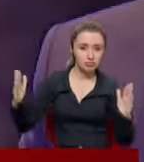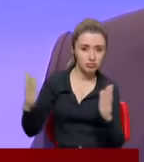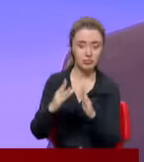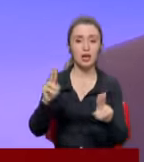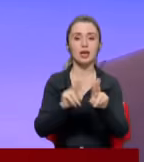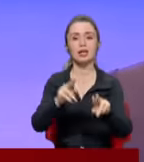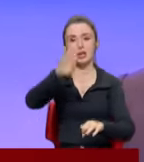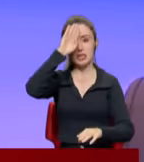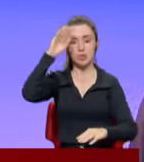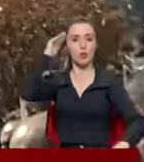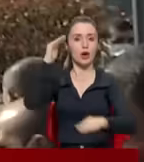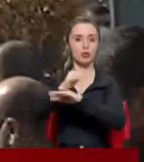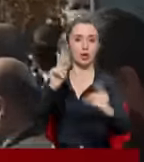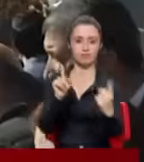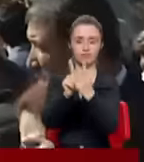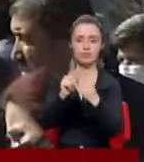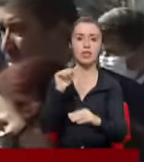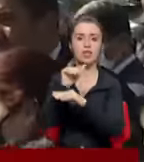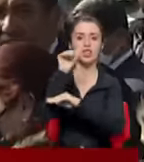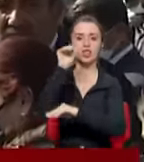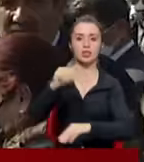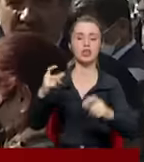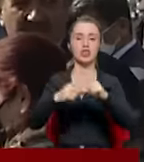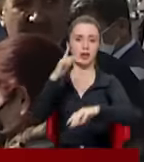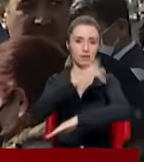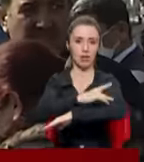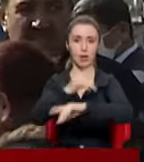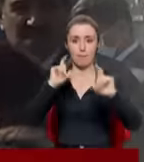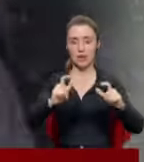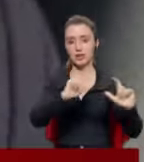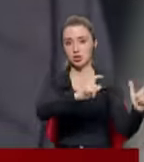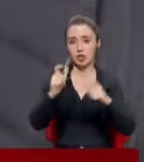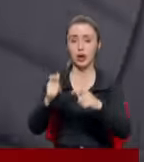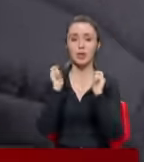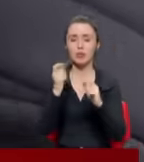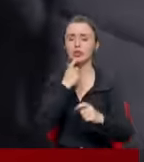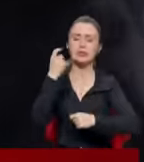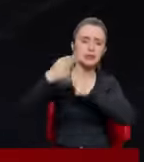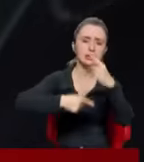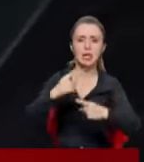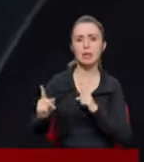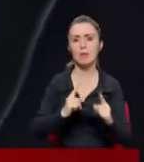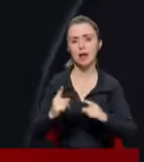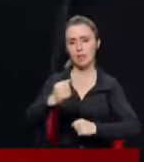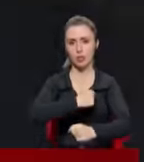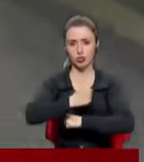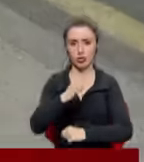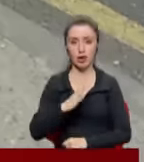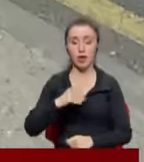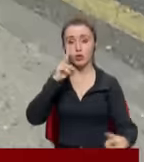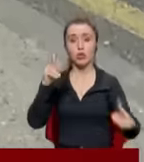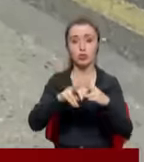Kanal İstanbul mağdurları çıktı yaşadıkları Şahintepe mahallesinden taşınmak zorunda kalan ve yıllardır hukuk mücadelesi verenler